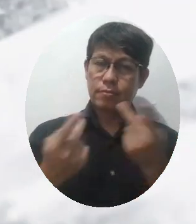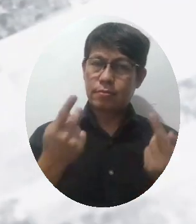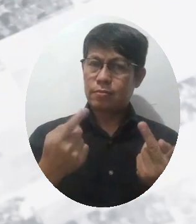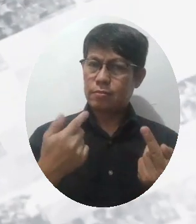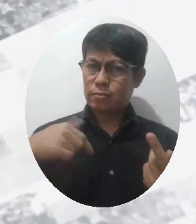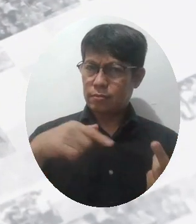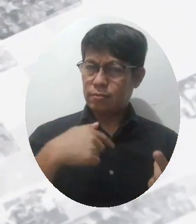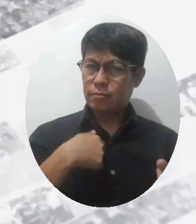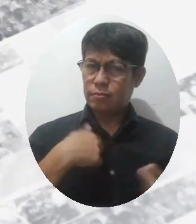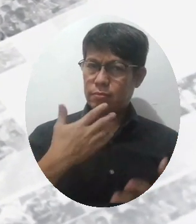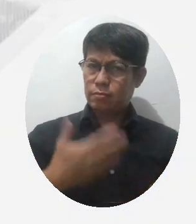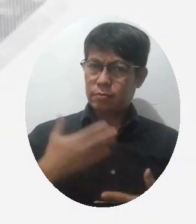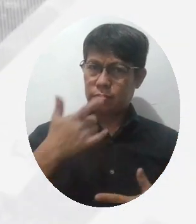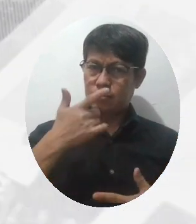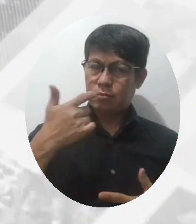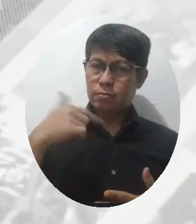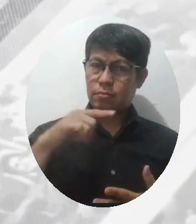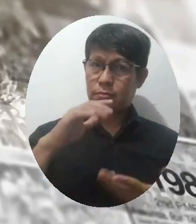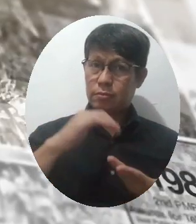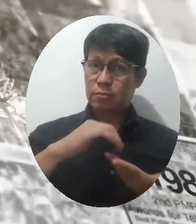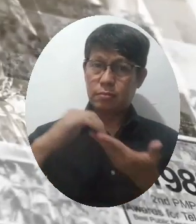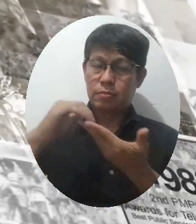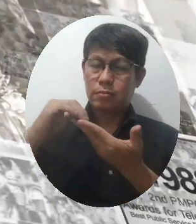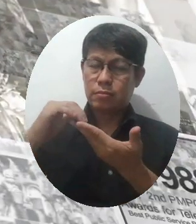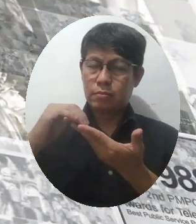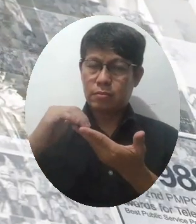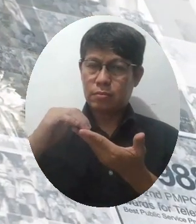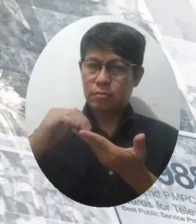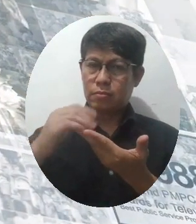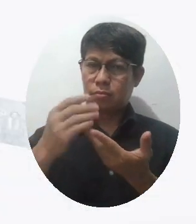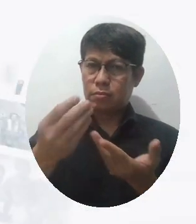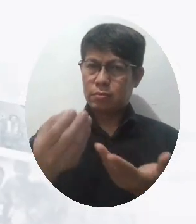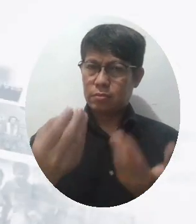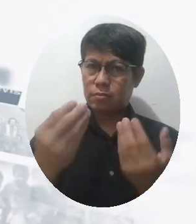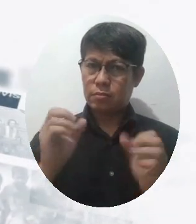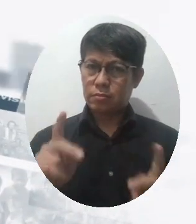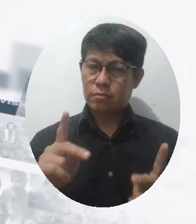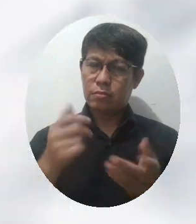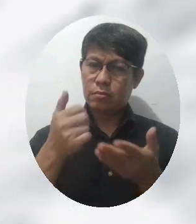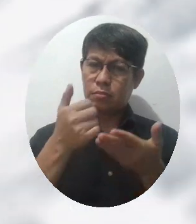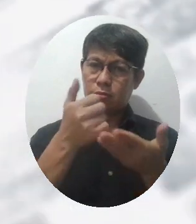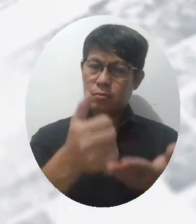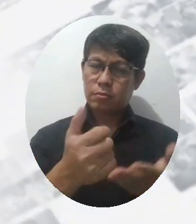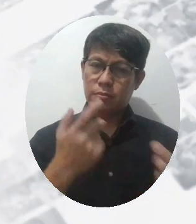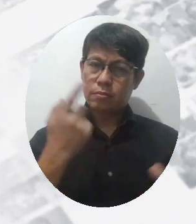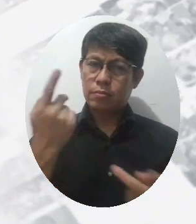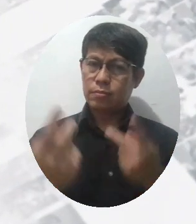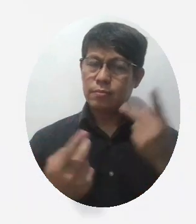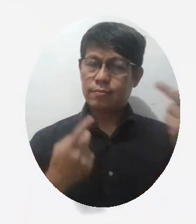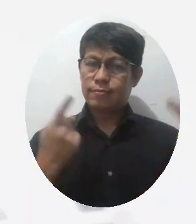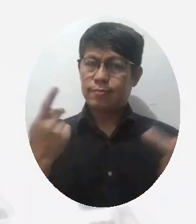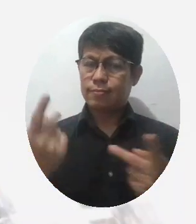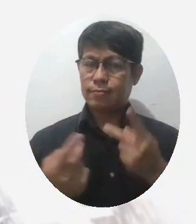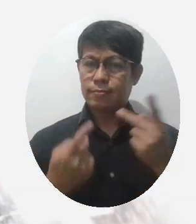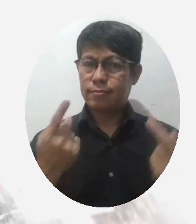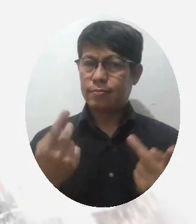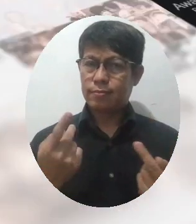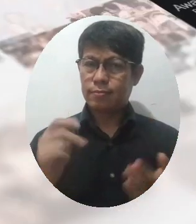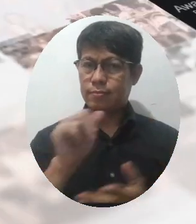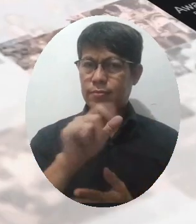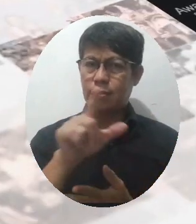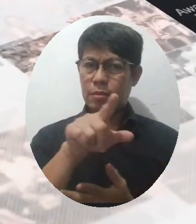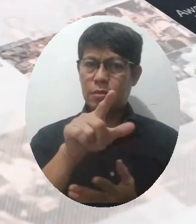kapwa. Nakatataba ng puso dahil ang kapwa ko mahal ko ay nagiging daan para makatulong sa mga